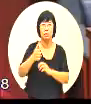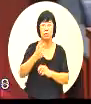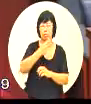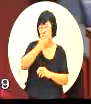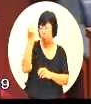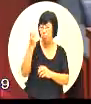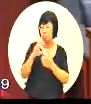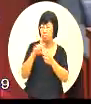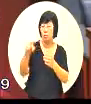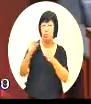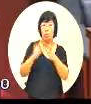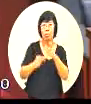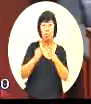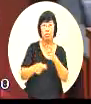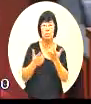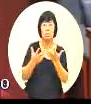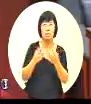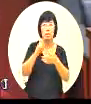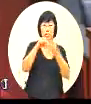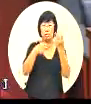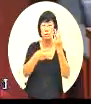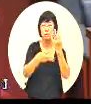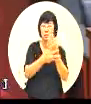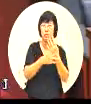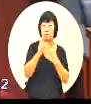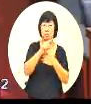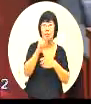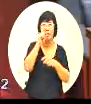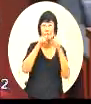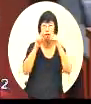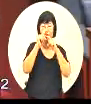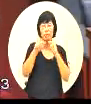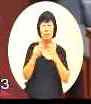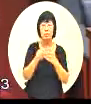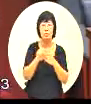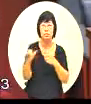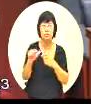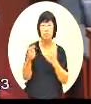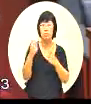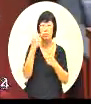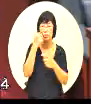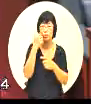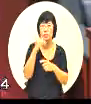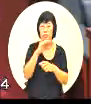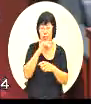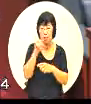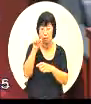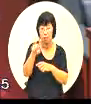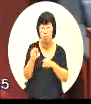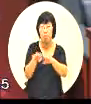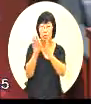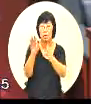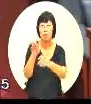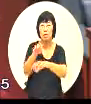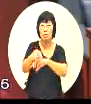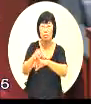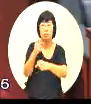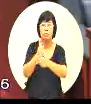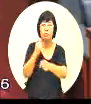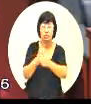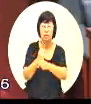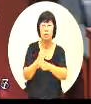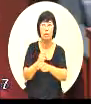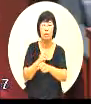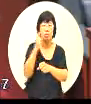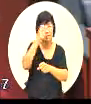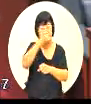业那个叫污染控制厂址，我说啊，不是等他们要开发才来整治，是我们只